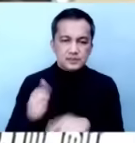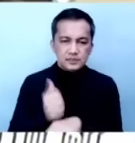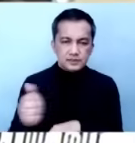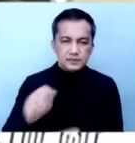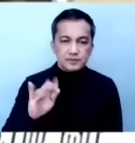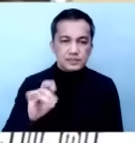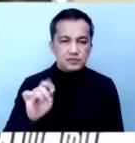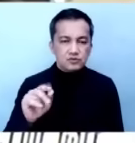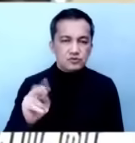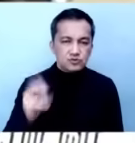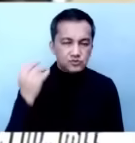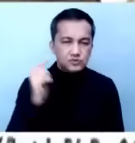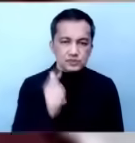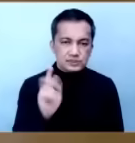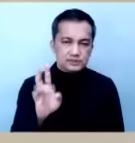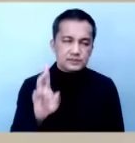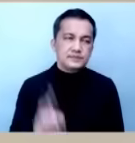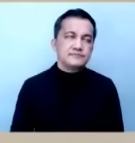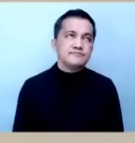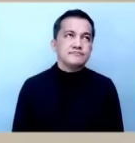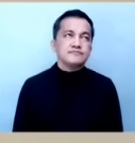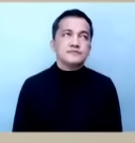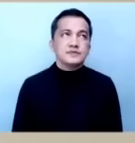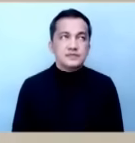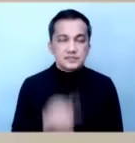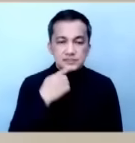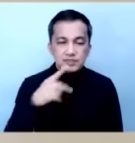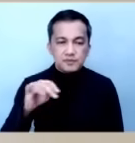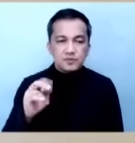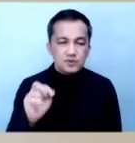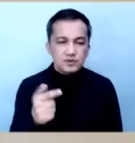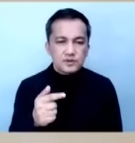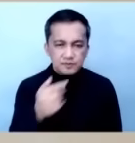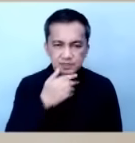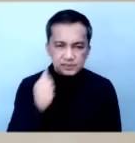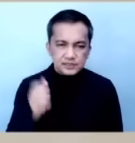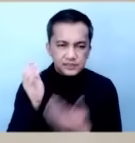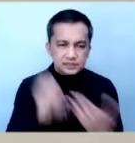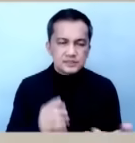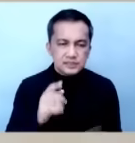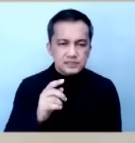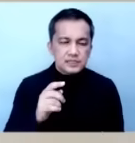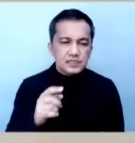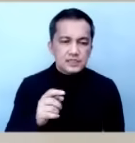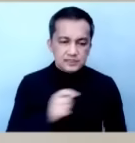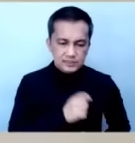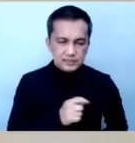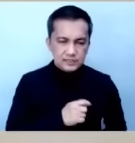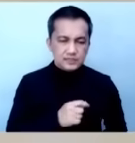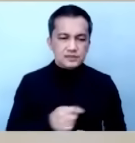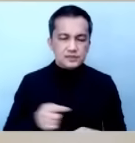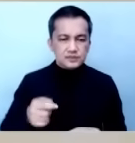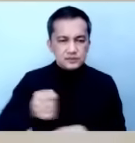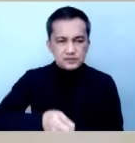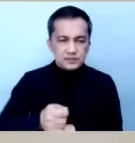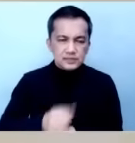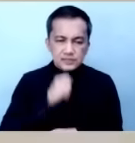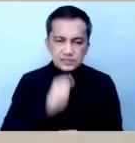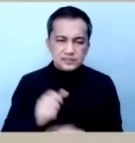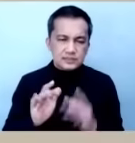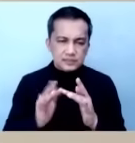noong 2017. Ayon naman kay Pulong, mas maigi na dinala ni Tellanes sa korte ang pagdinig at hindi sa social